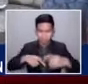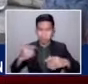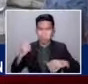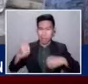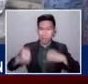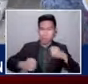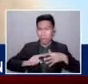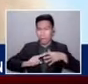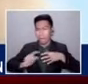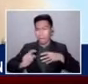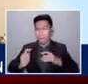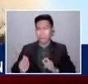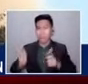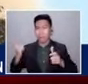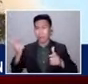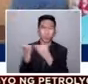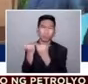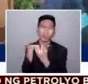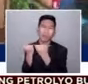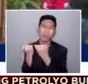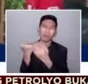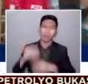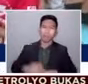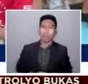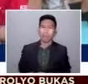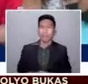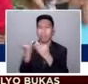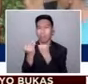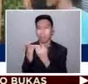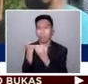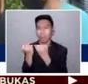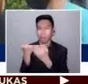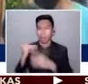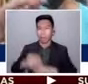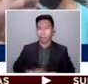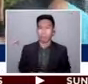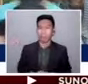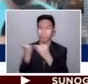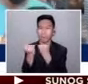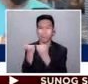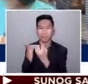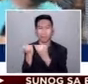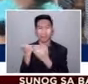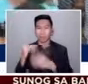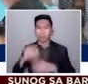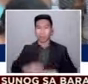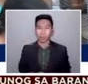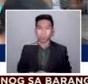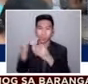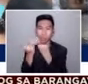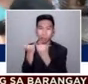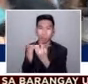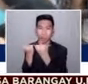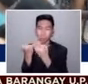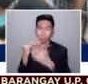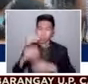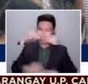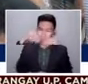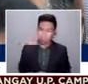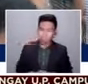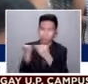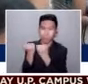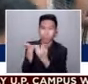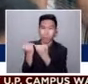mailigtas ang kanyang pamilya. Kahit may kunting perang natatabihin, hindi na makuha. Yung asawa ko nag-iiyak kasi may ipon-ipon siya para